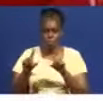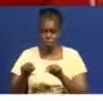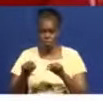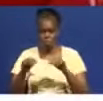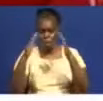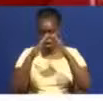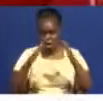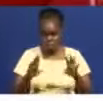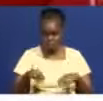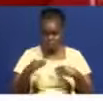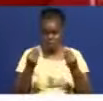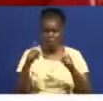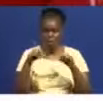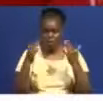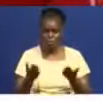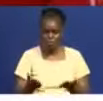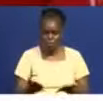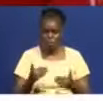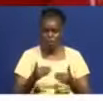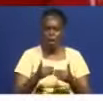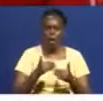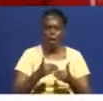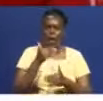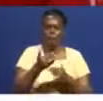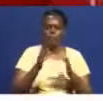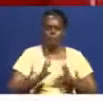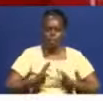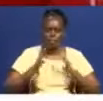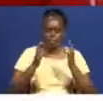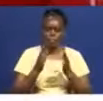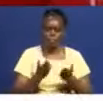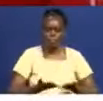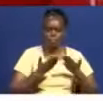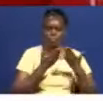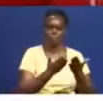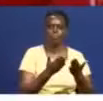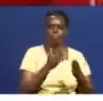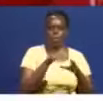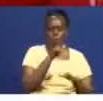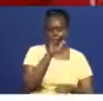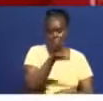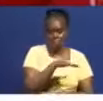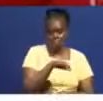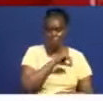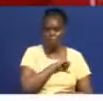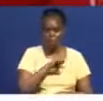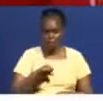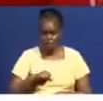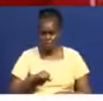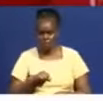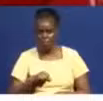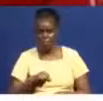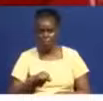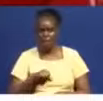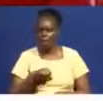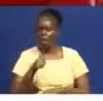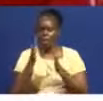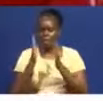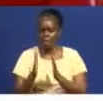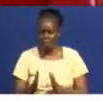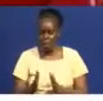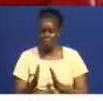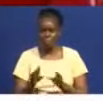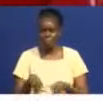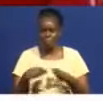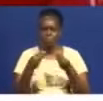Point. Lakini mpaka leo, baada ya report kuandikwa na kupeanwa katika hili bunge la seneti, hakuna mtu yoyote